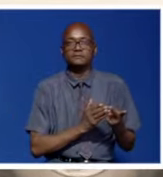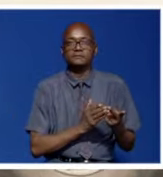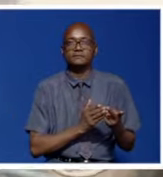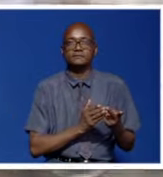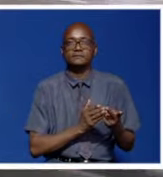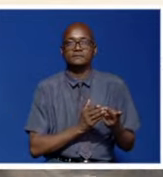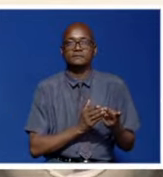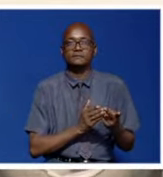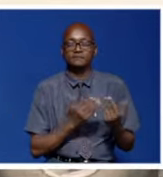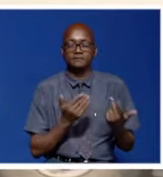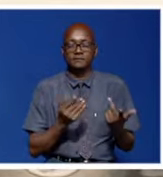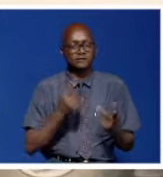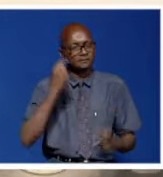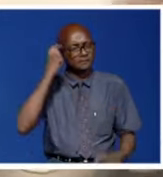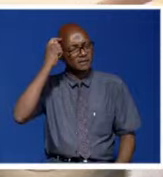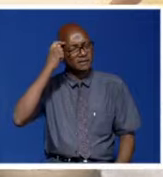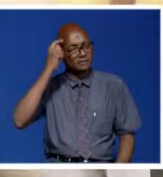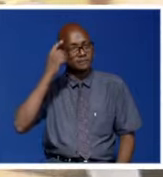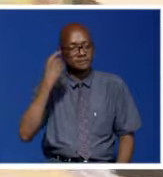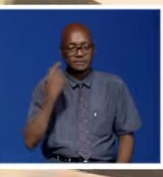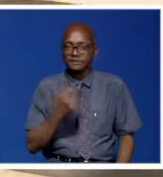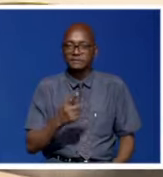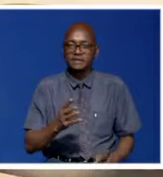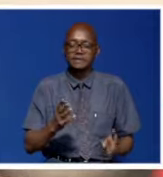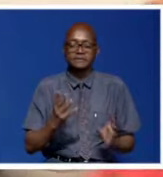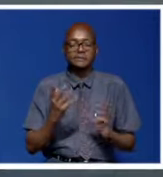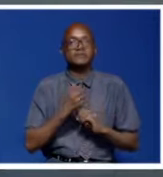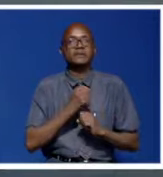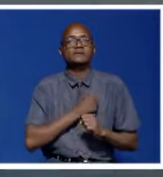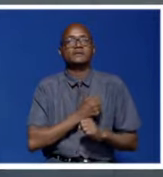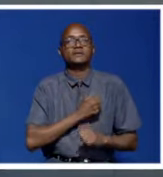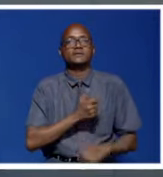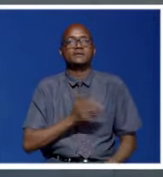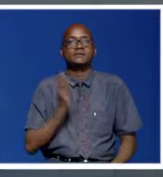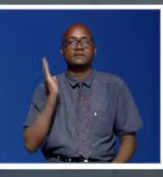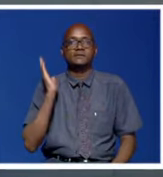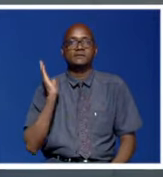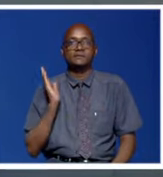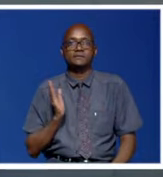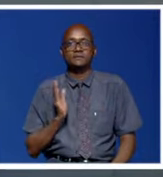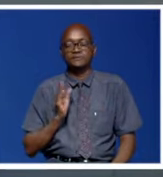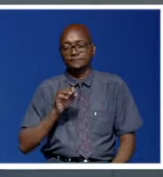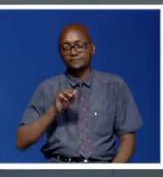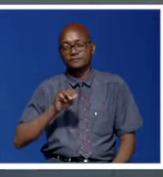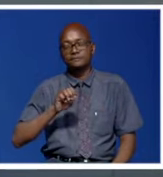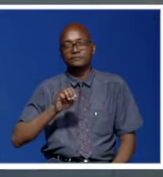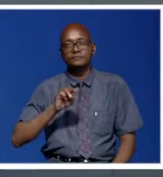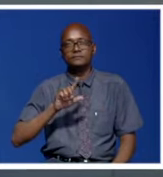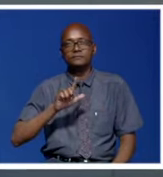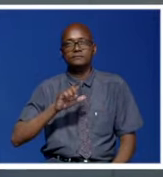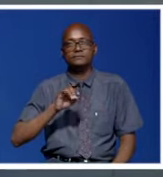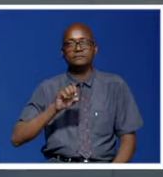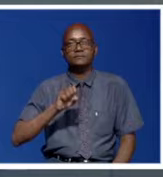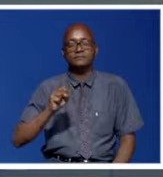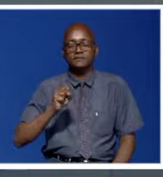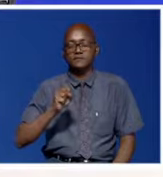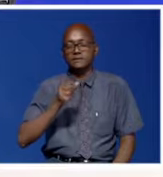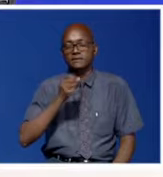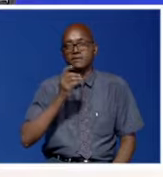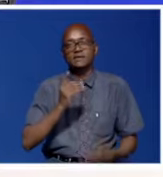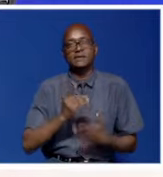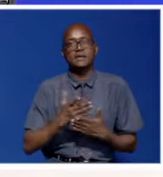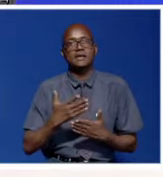sababu ukijiresi sana na mawazo mengi unajikuta unapatikana pressure. Estabila Malisa, Azam News, Dar es